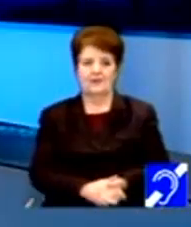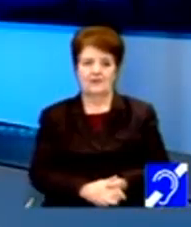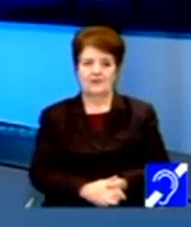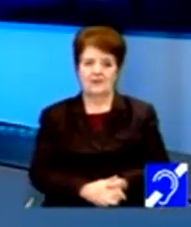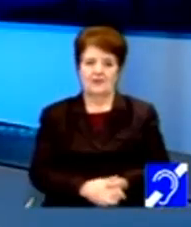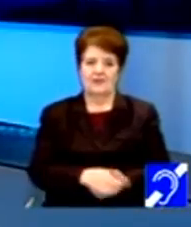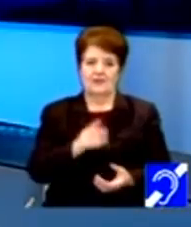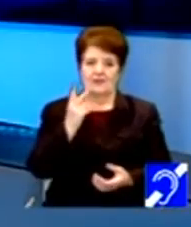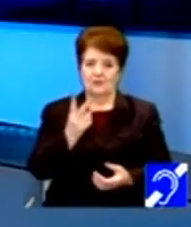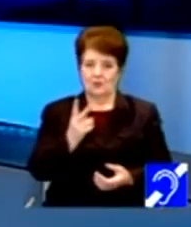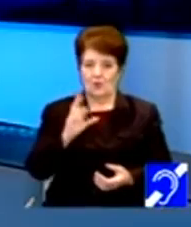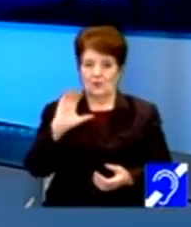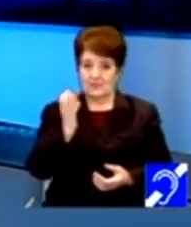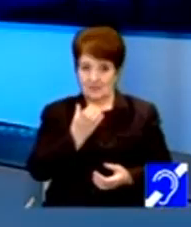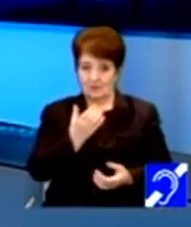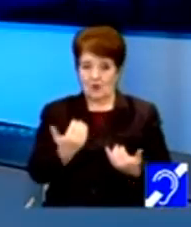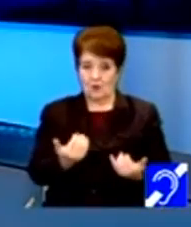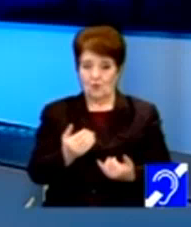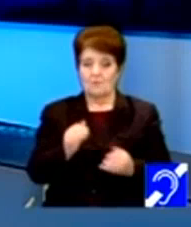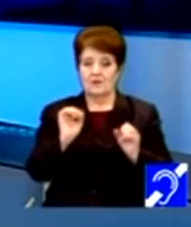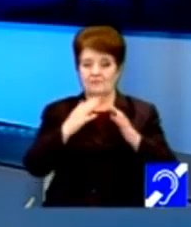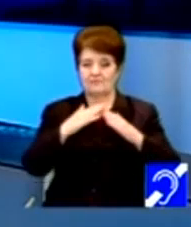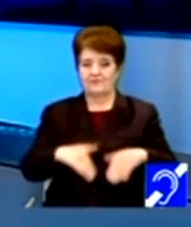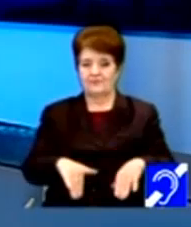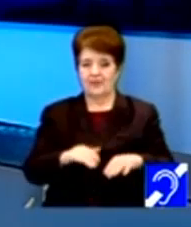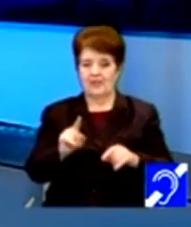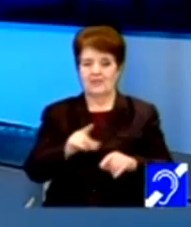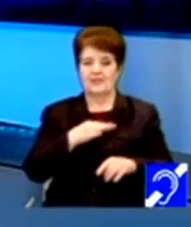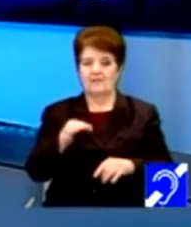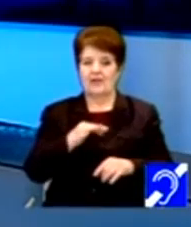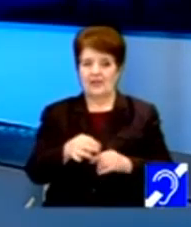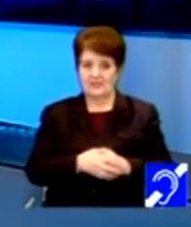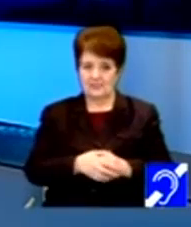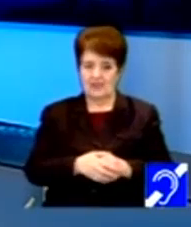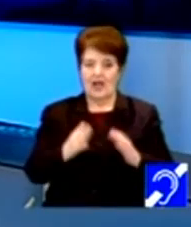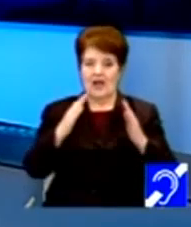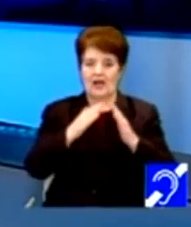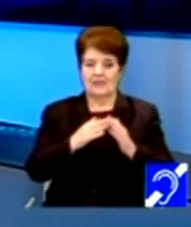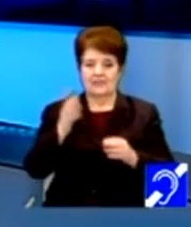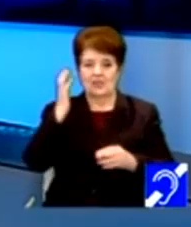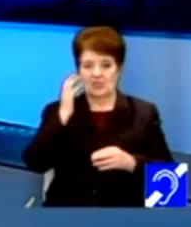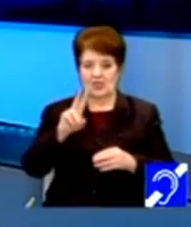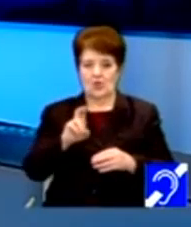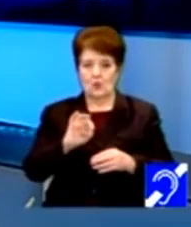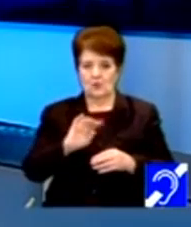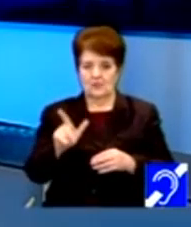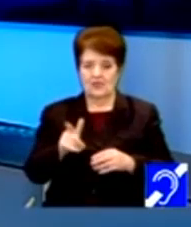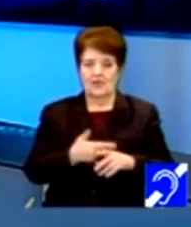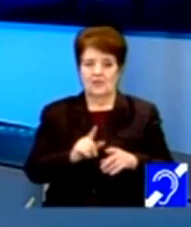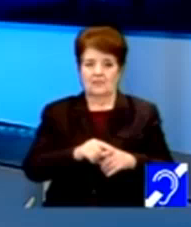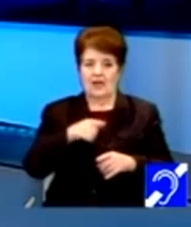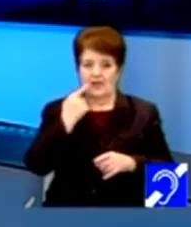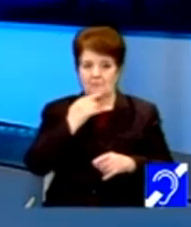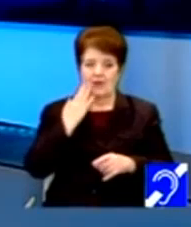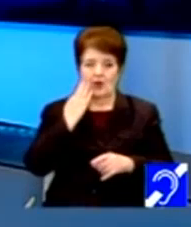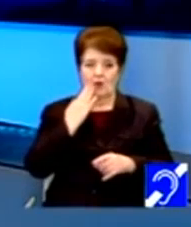A rezistat 2 secole, iar acum riscă să se prăbușească din cauza indiferenței. Casa din Cernăuța lui Aron Pumnu, marele apărător al limbii